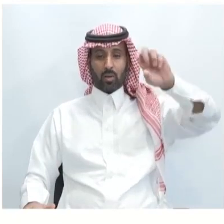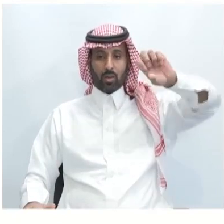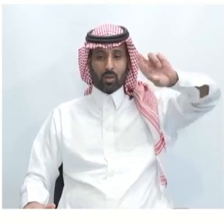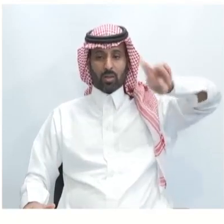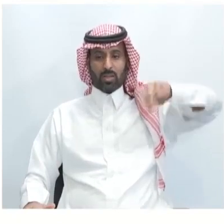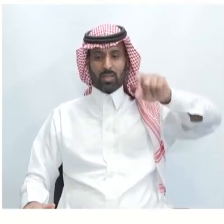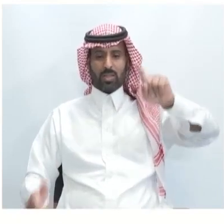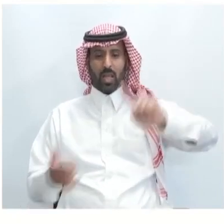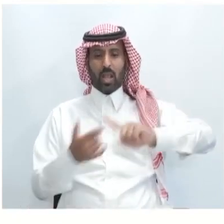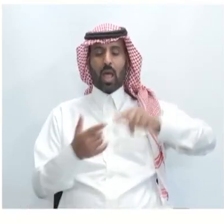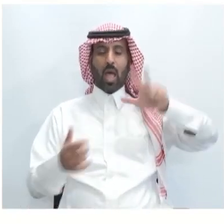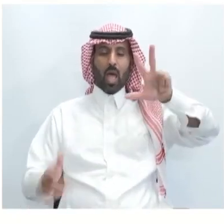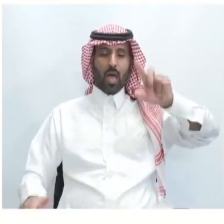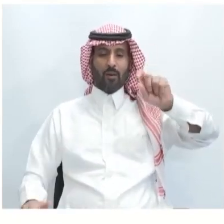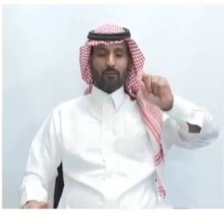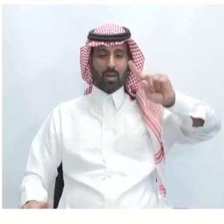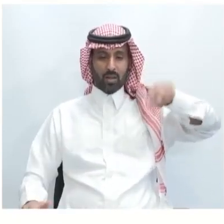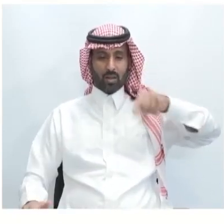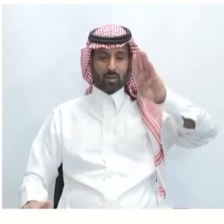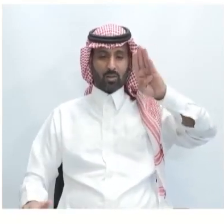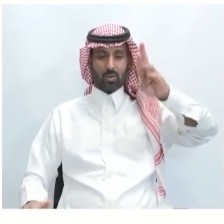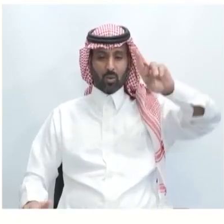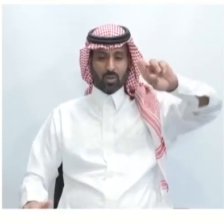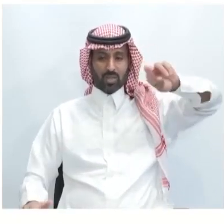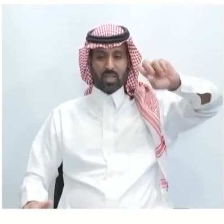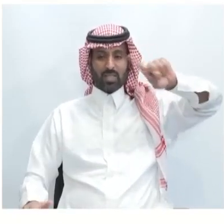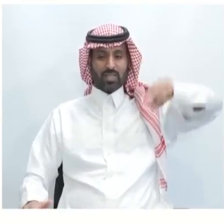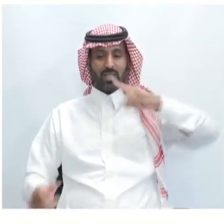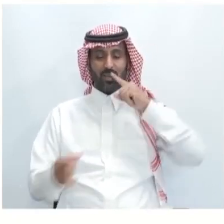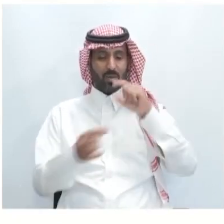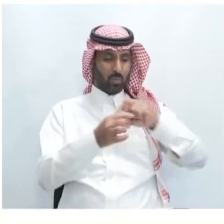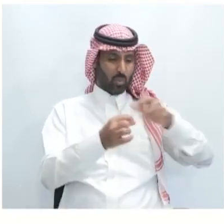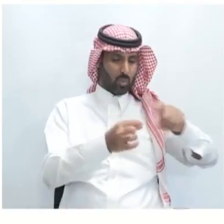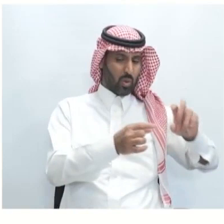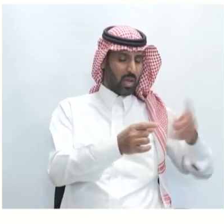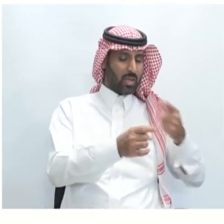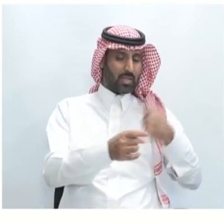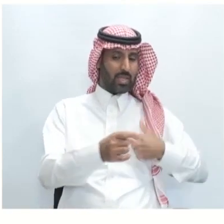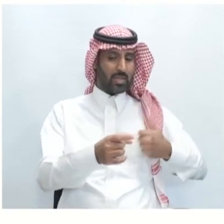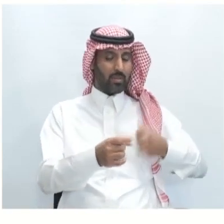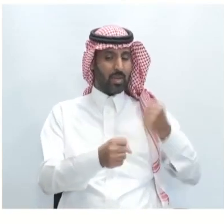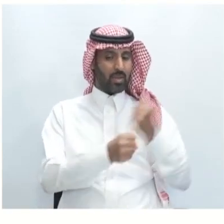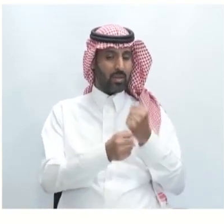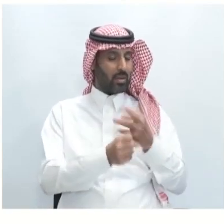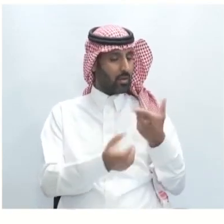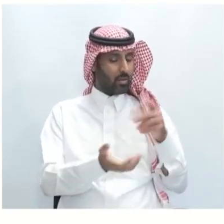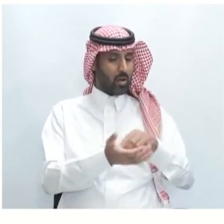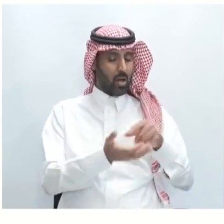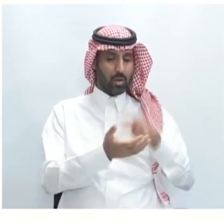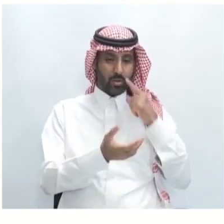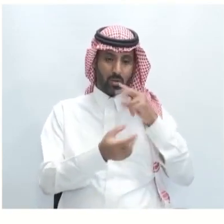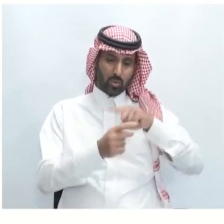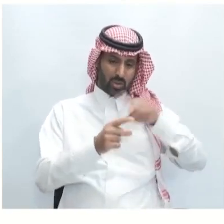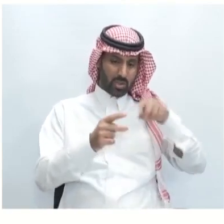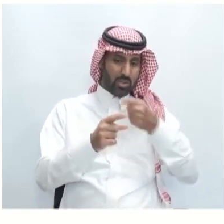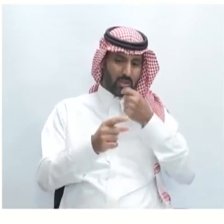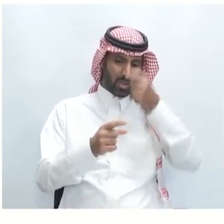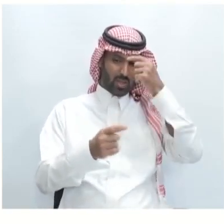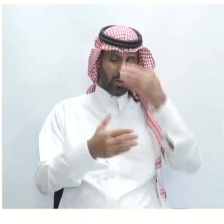ايضا من حيث المجموعه الوظيفيه وموقعها من حيث التسميه من حيث المتشكل